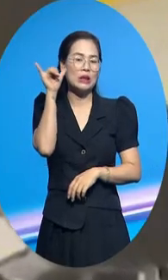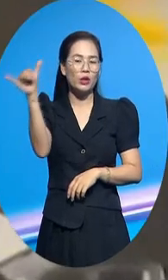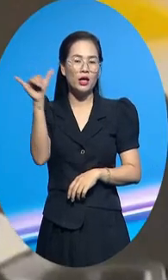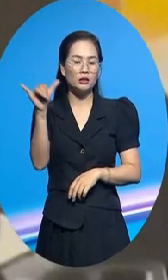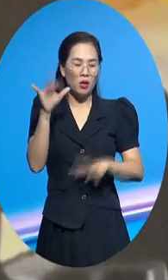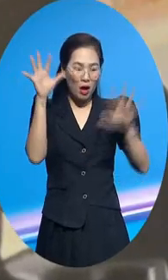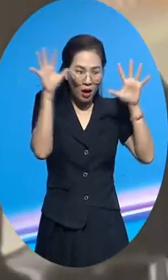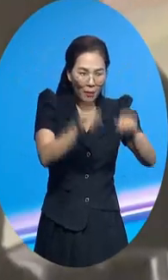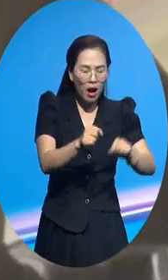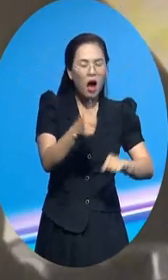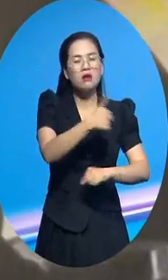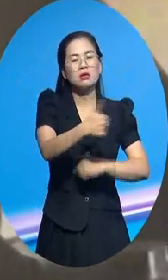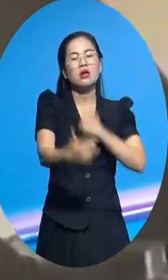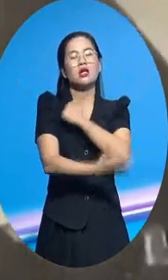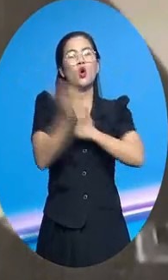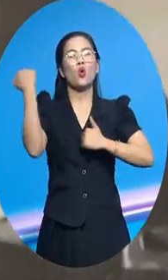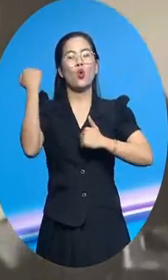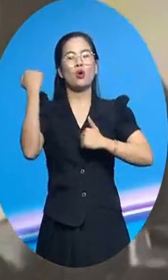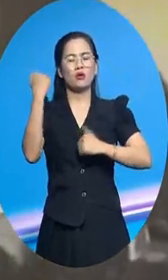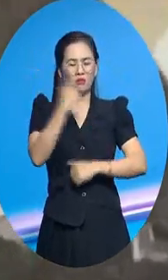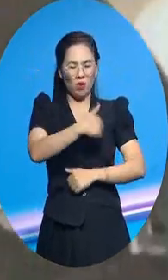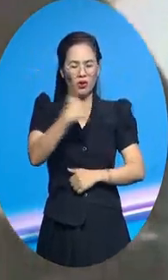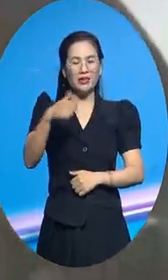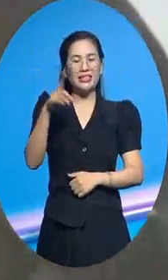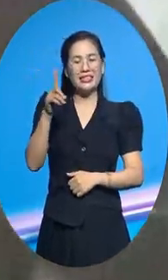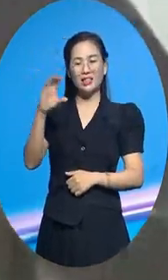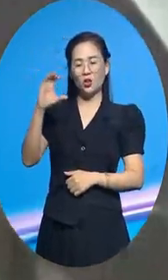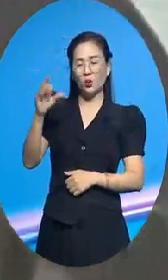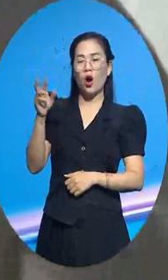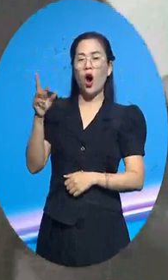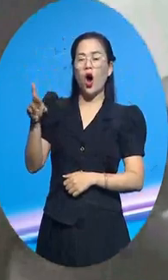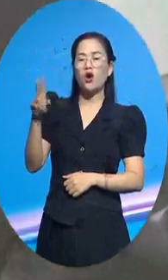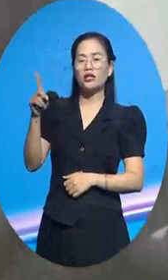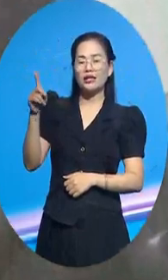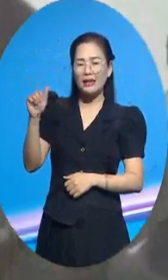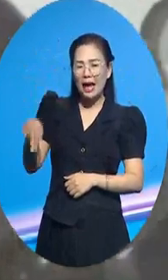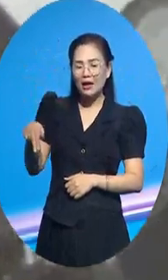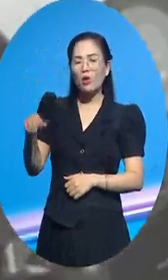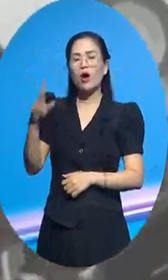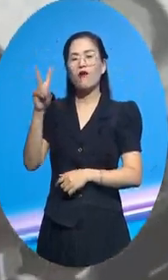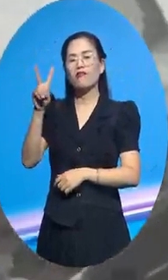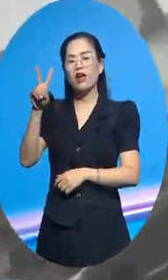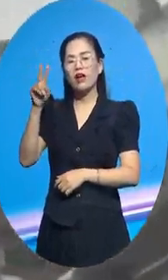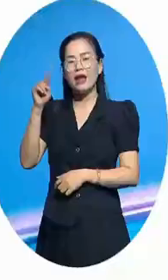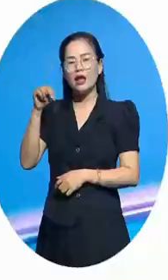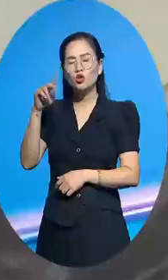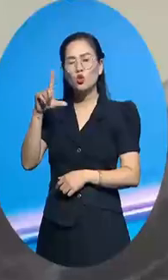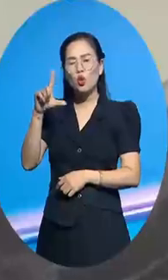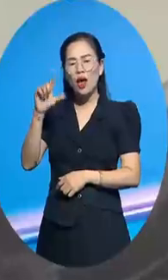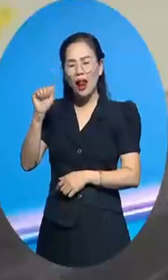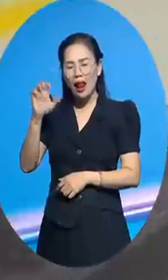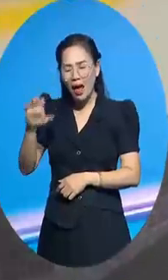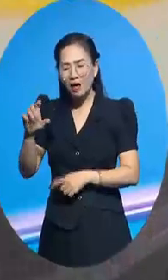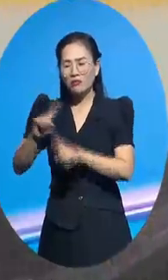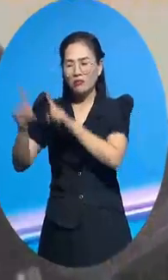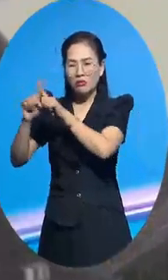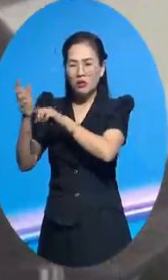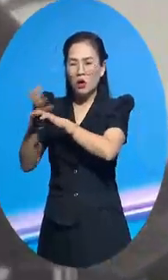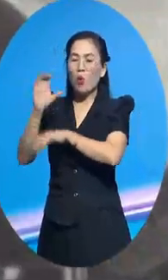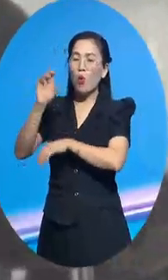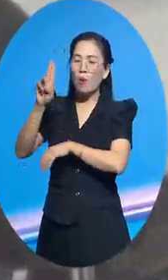một trang trại. Đây là những người di cư đến từ Honduras, Haiti, Venezuela, El Salvador, Brazil và